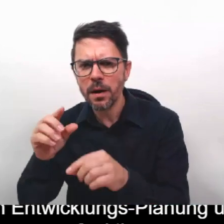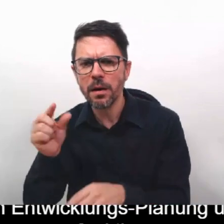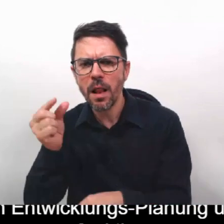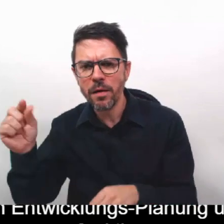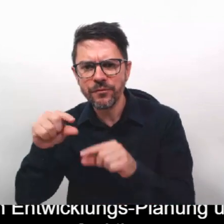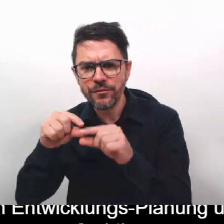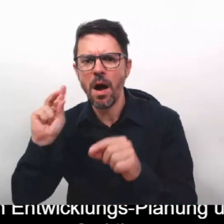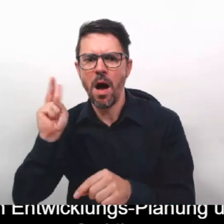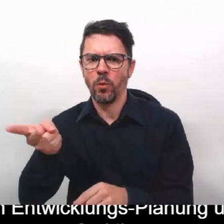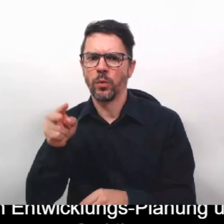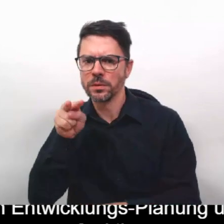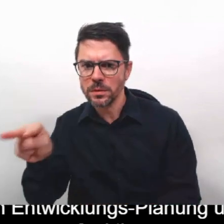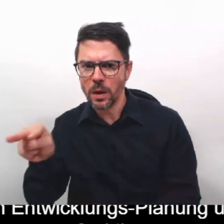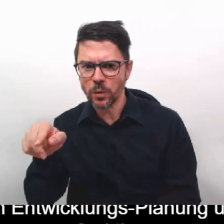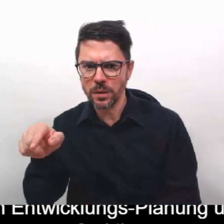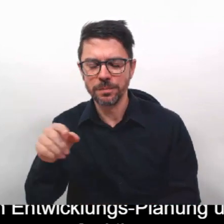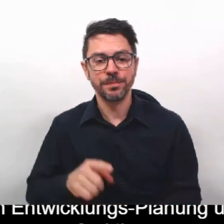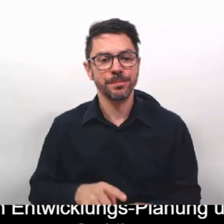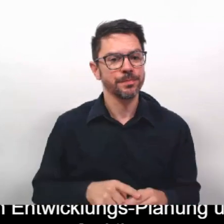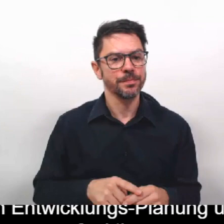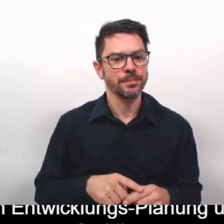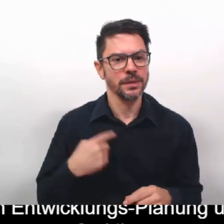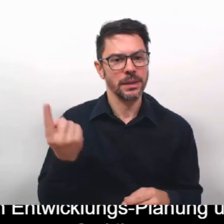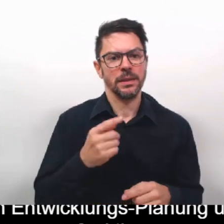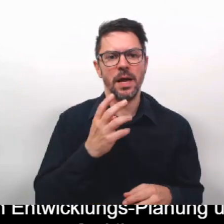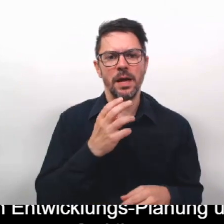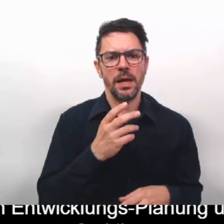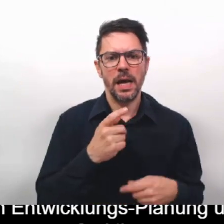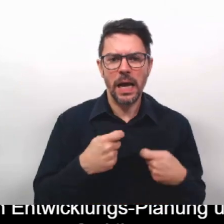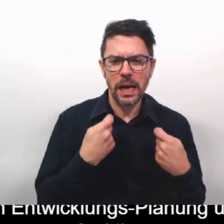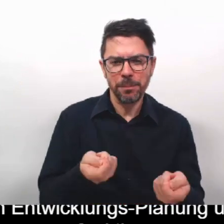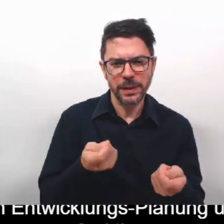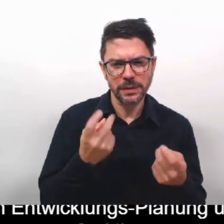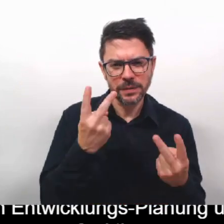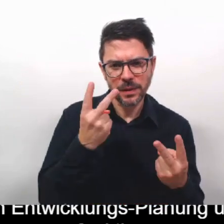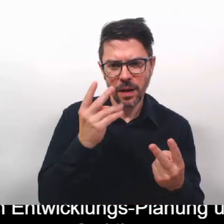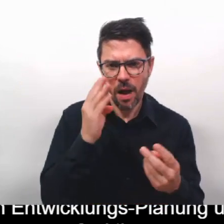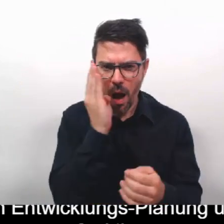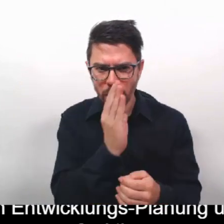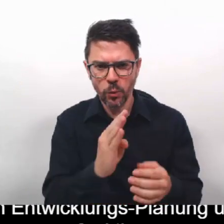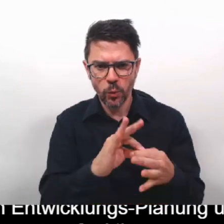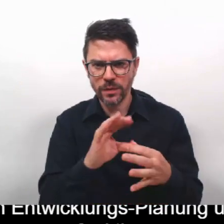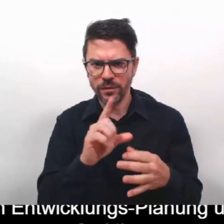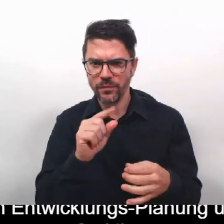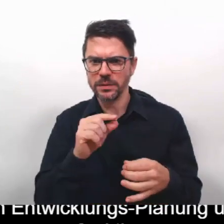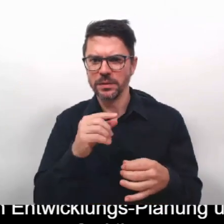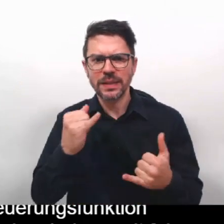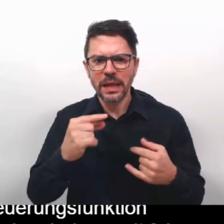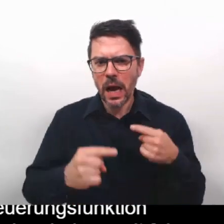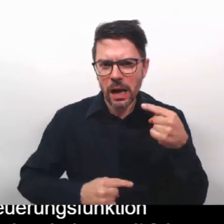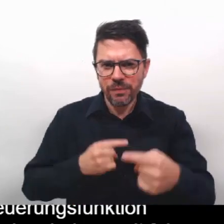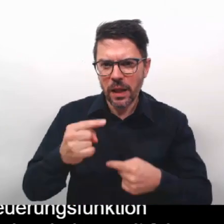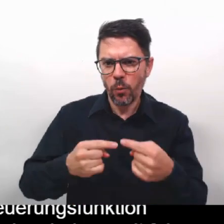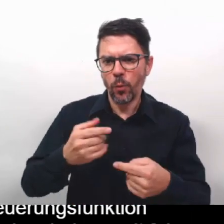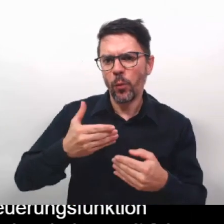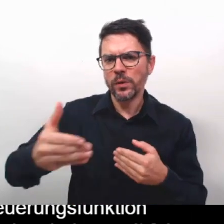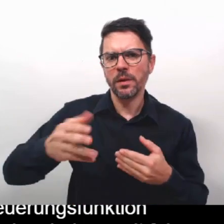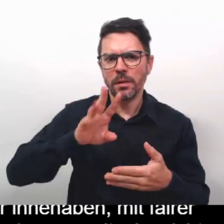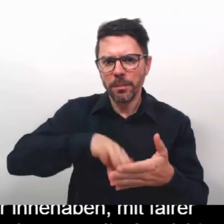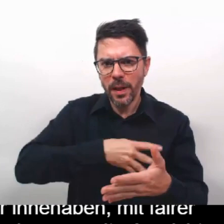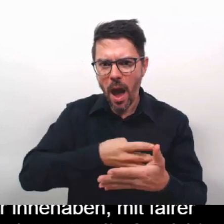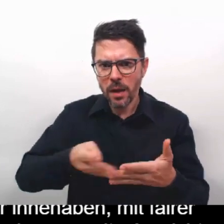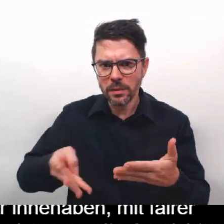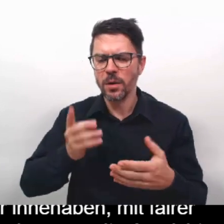natürlich im Rahmen der verfassungsrechtlichen Leitlinien. Auch das will ich aufgreifen, verbindlich aufgreifen. Auch da gab es schon Vorgestellungen.